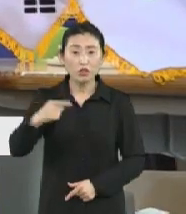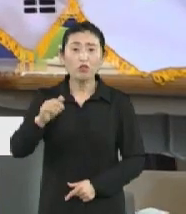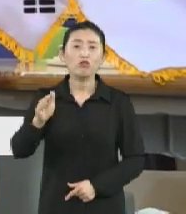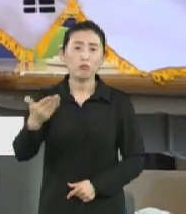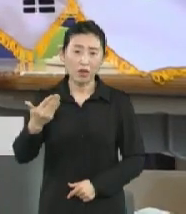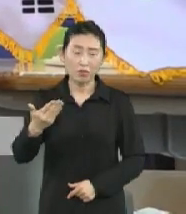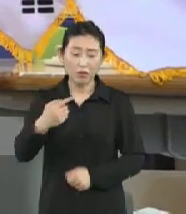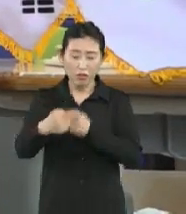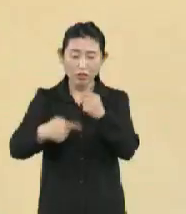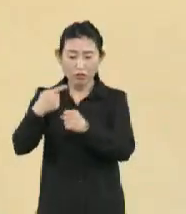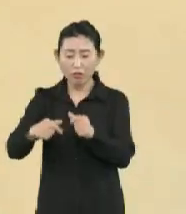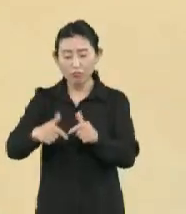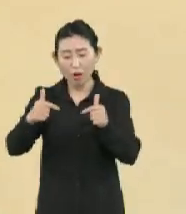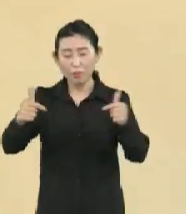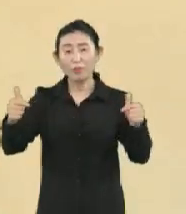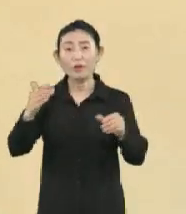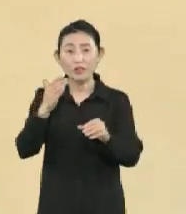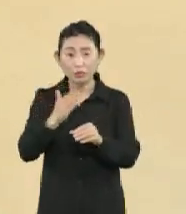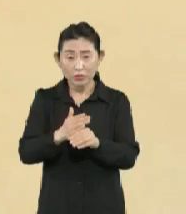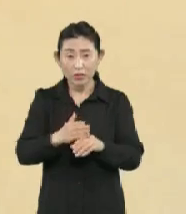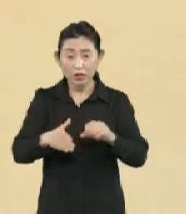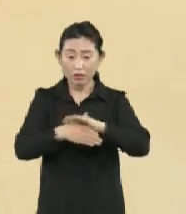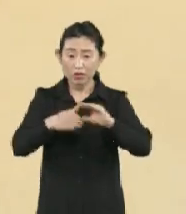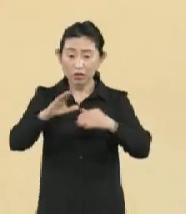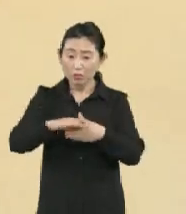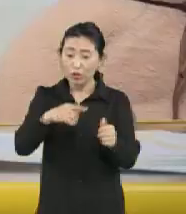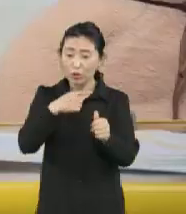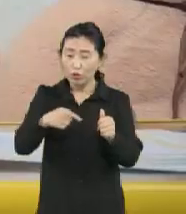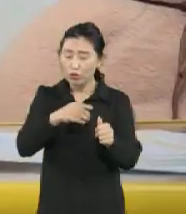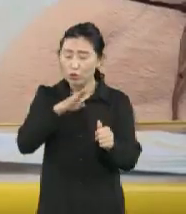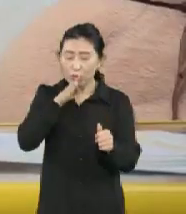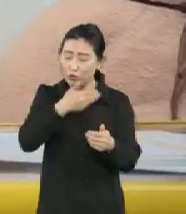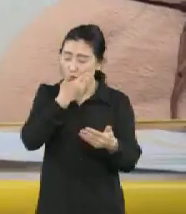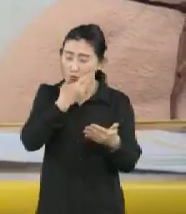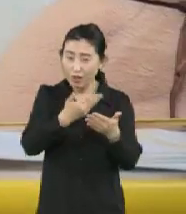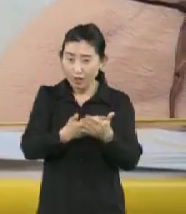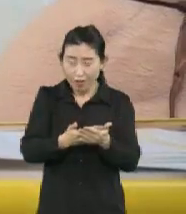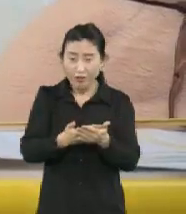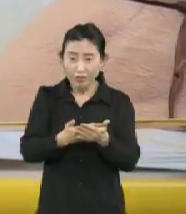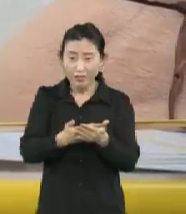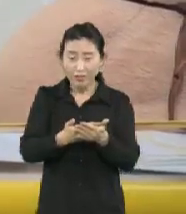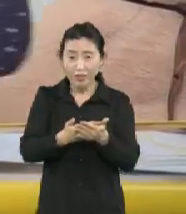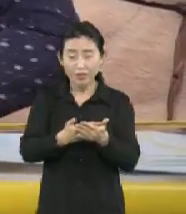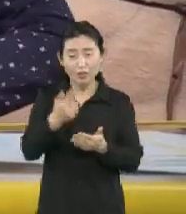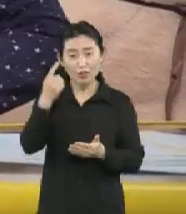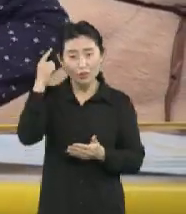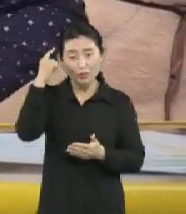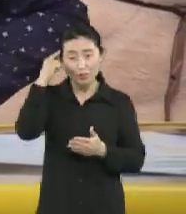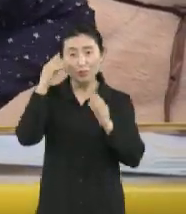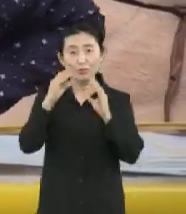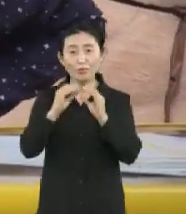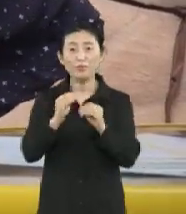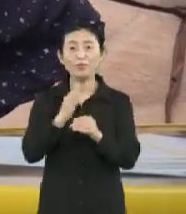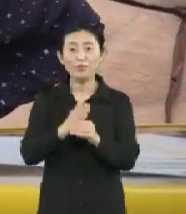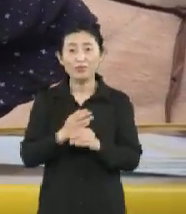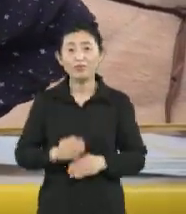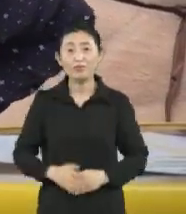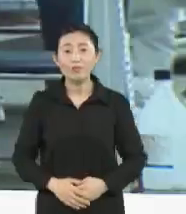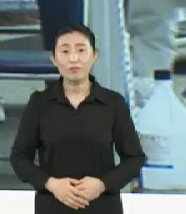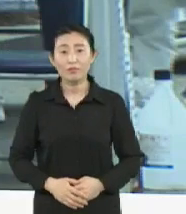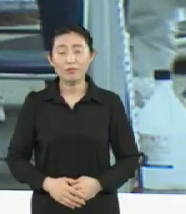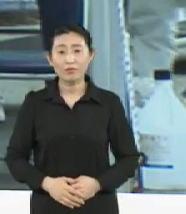1,900여 명으로 매년 꾸준히 증가해 다문화 교육의 중요성은 점점 커지고 있습니다. TJB 최은우입니다.